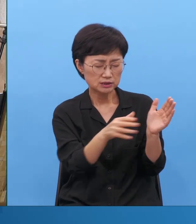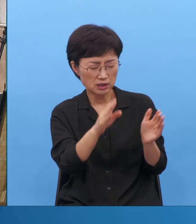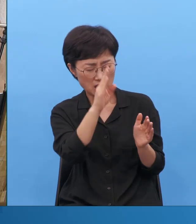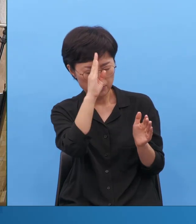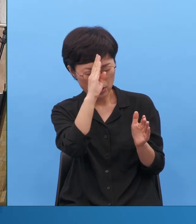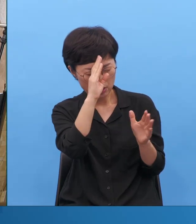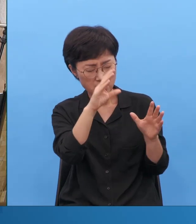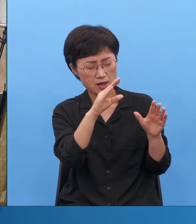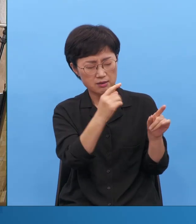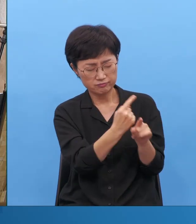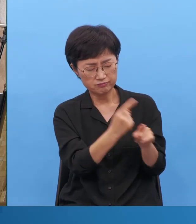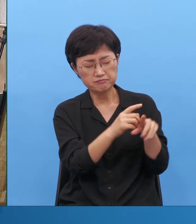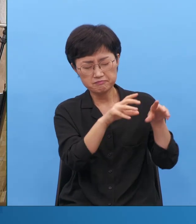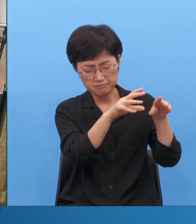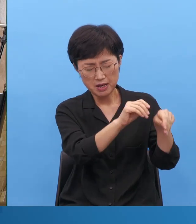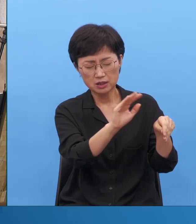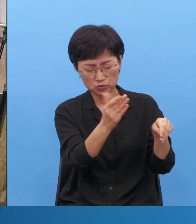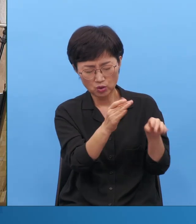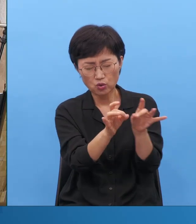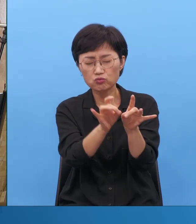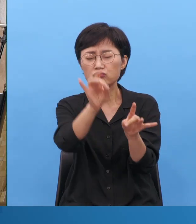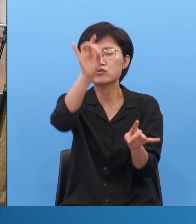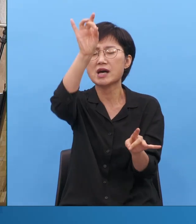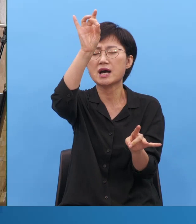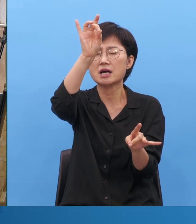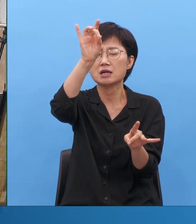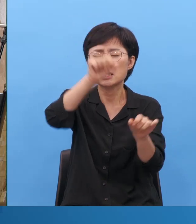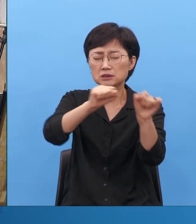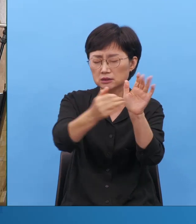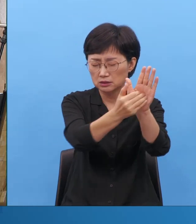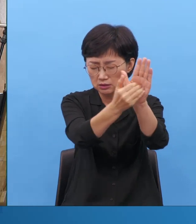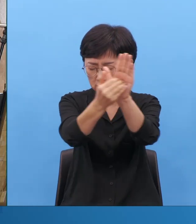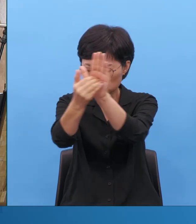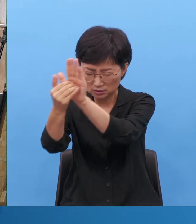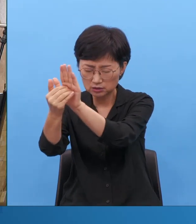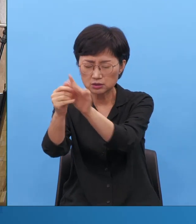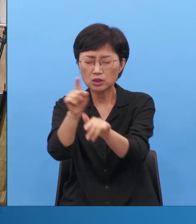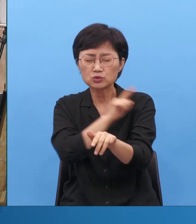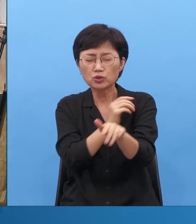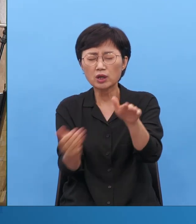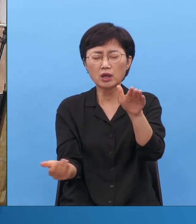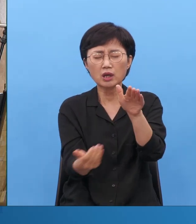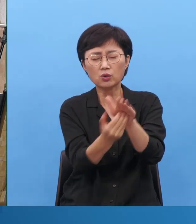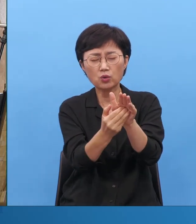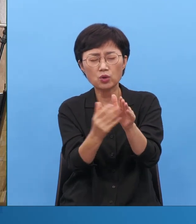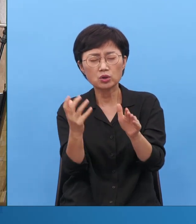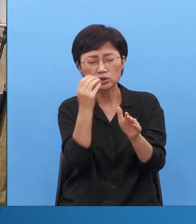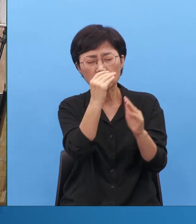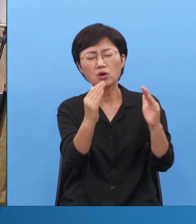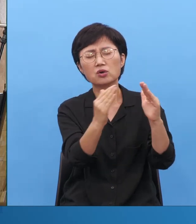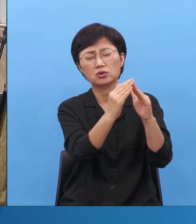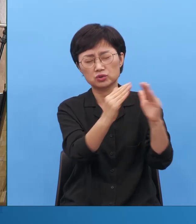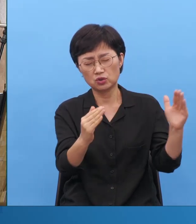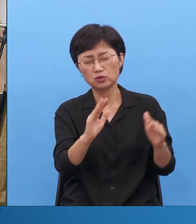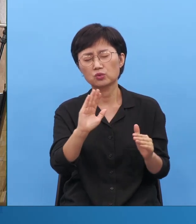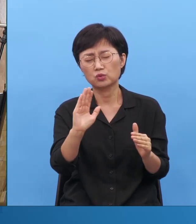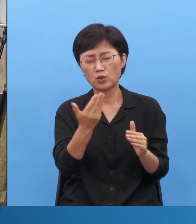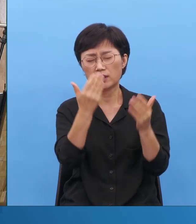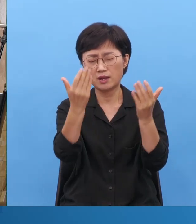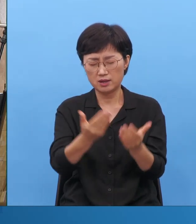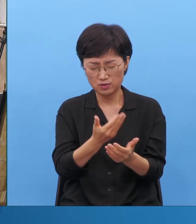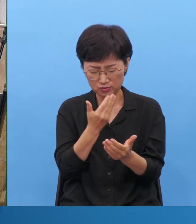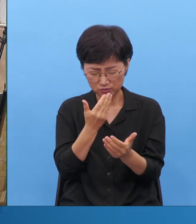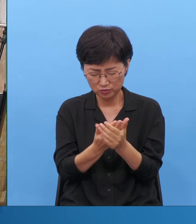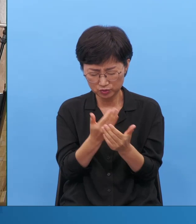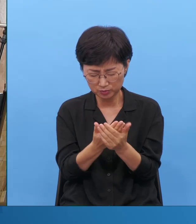성전이 이루어지게 하옵소서. May the systems of the children's courtyard for the future, the 237 courtyard, and the courtyard of prayer be established, and may the